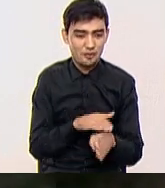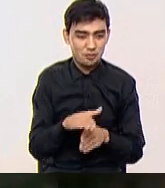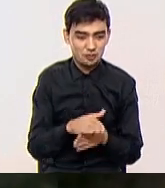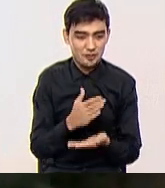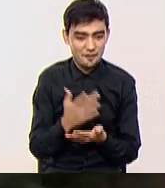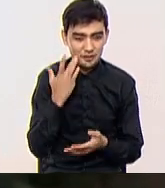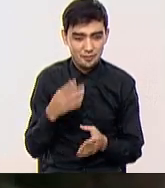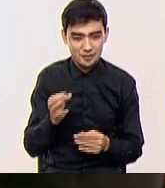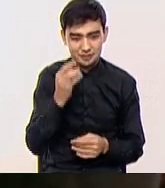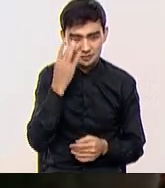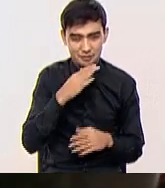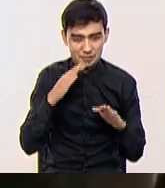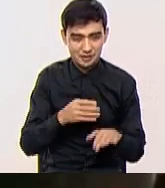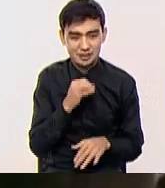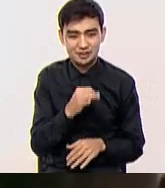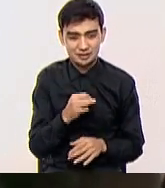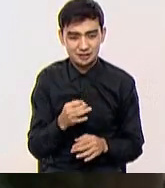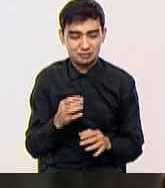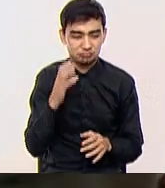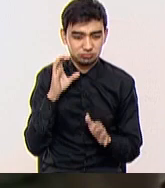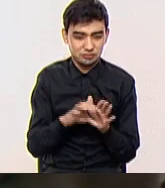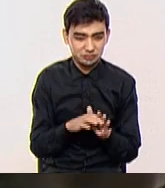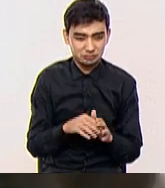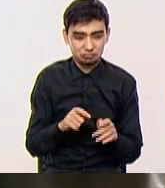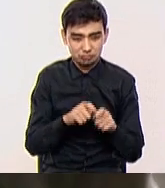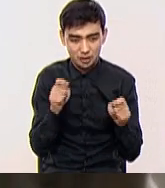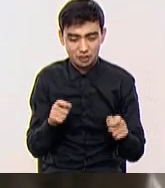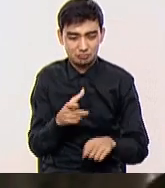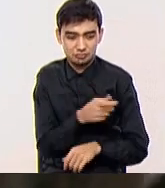данное всем нигерийцам, соблюдать прозрачность в